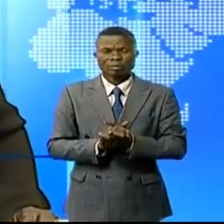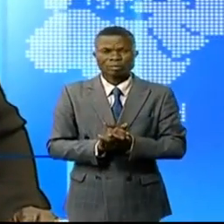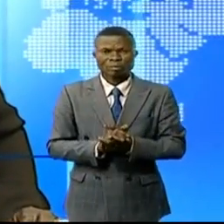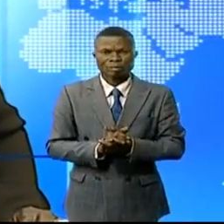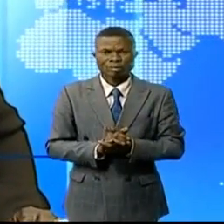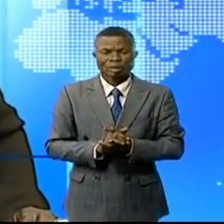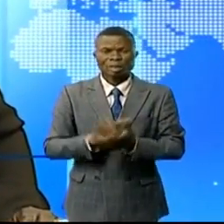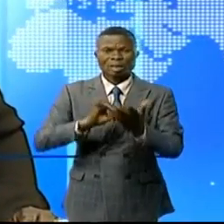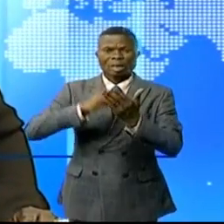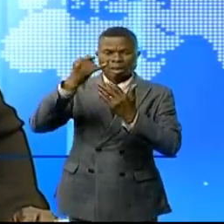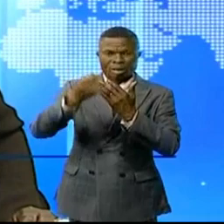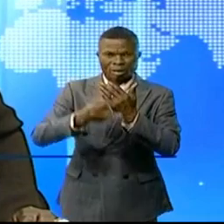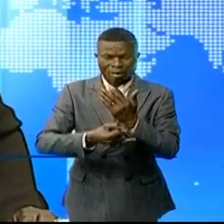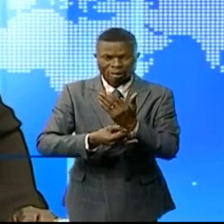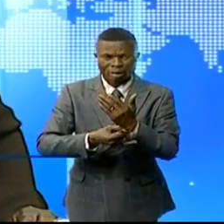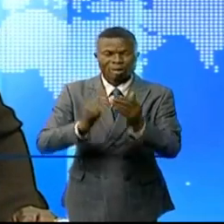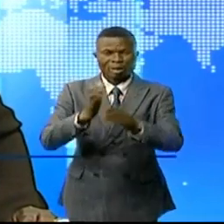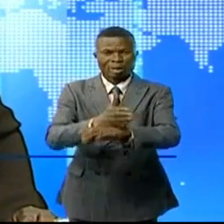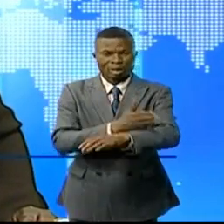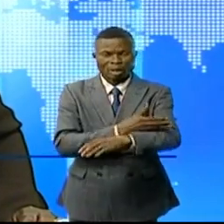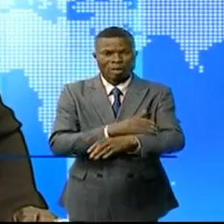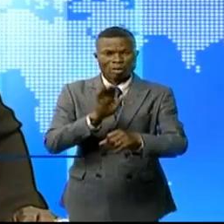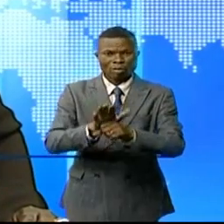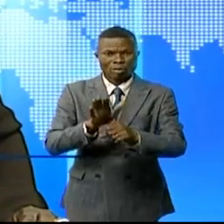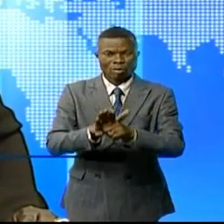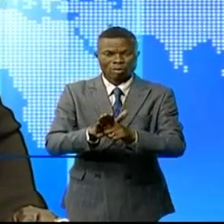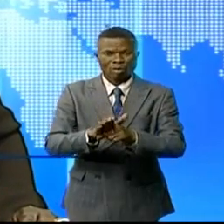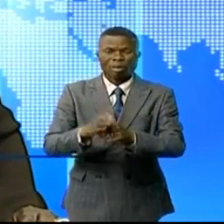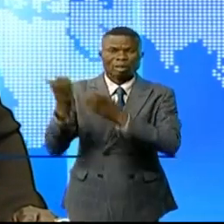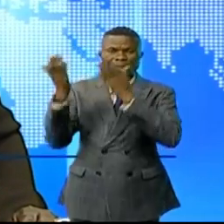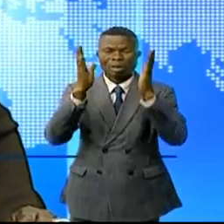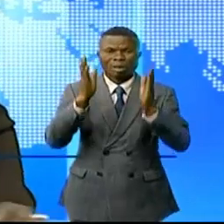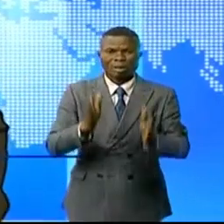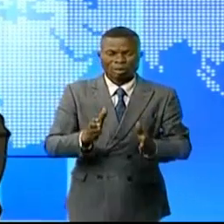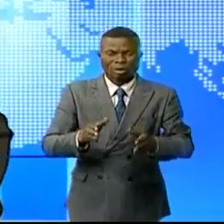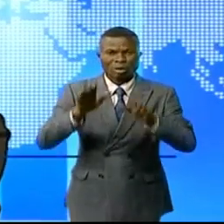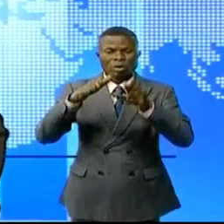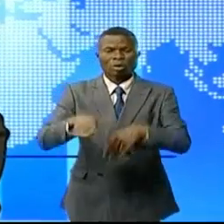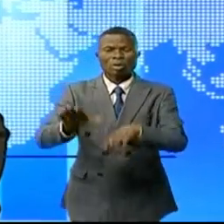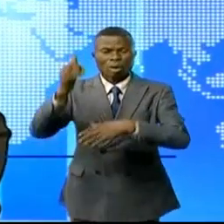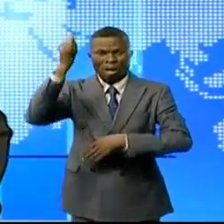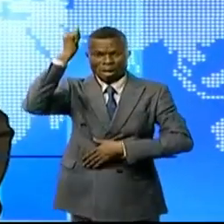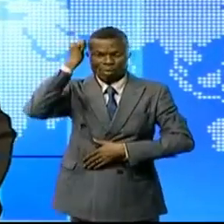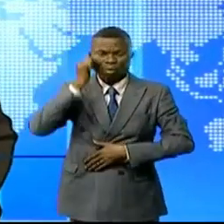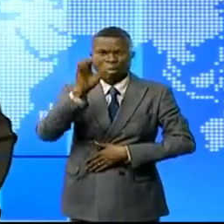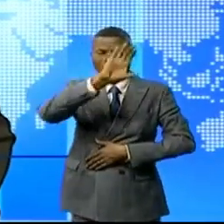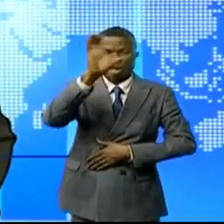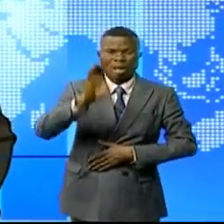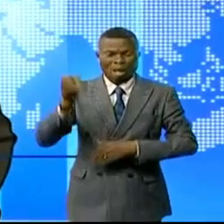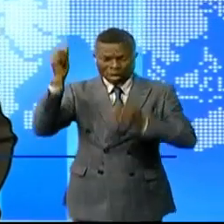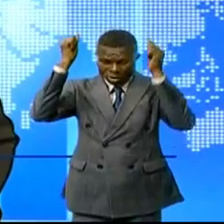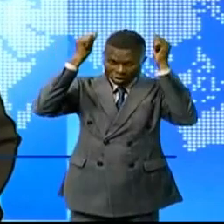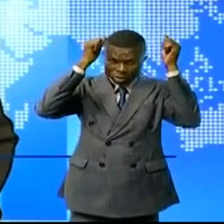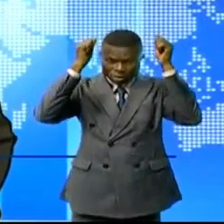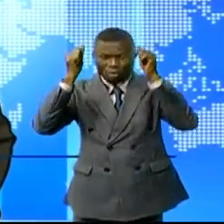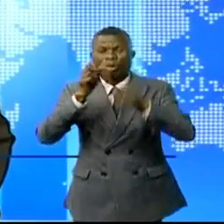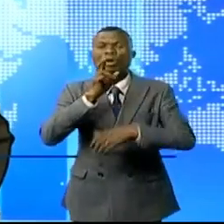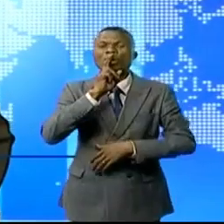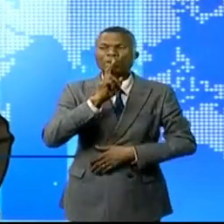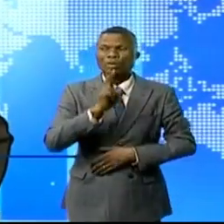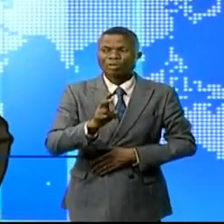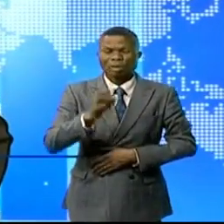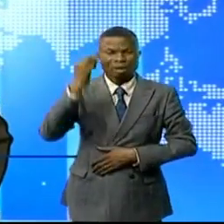c'est un projet qui prend de plus en plus corps. Le transport par voie fluviale dans la commune de Maloku est une réalité.